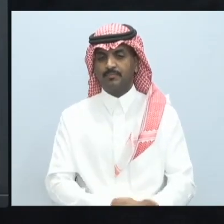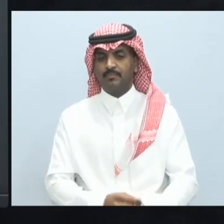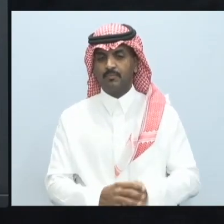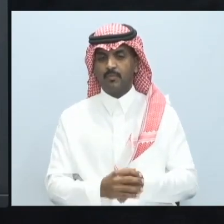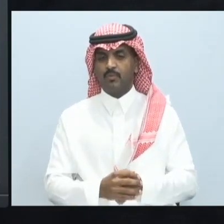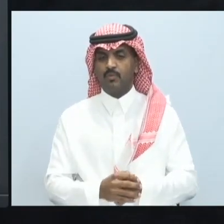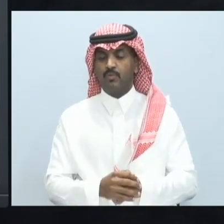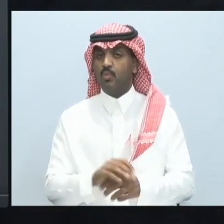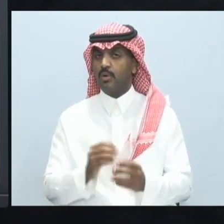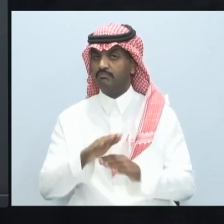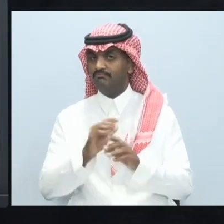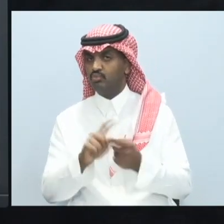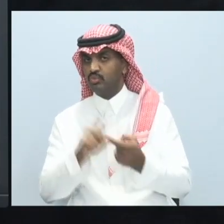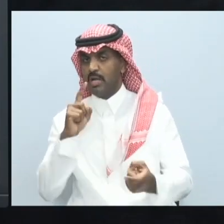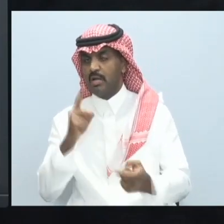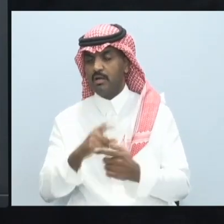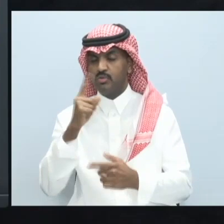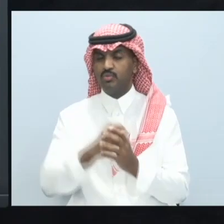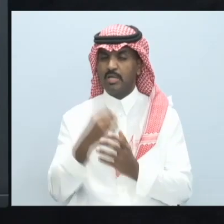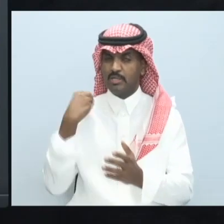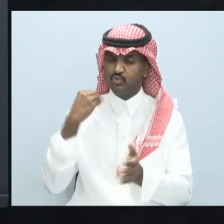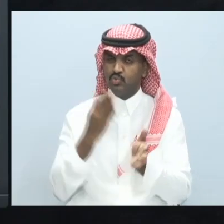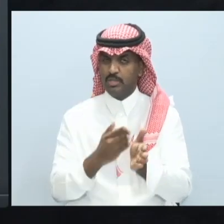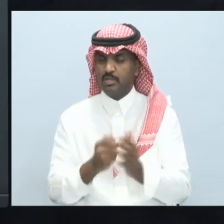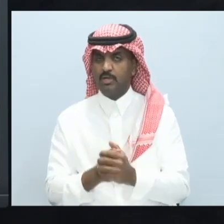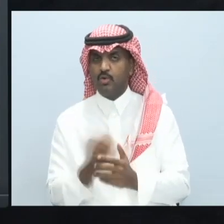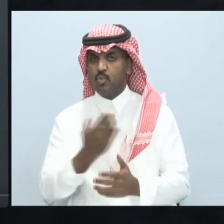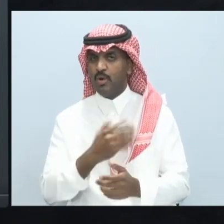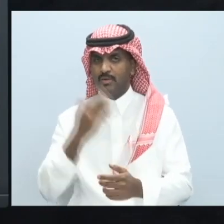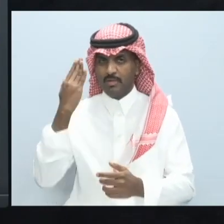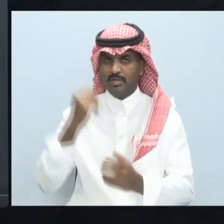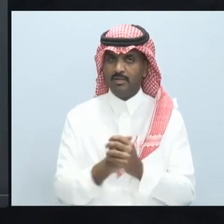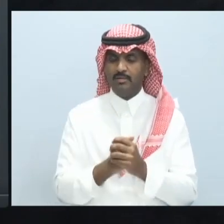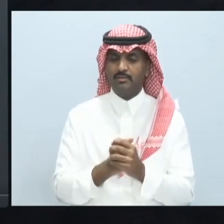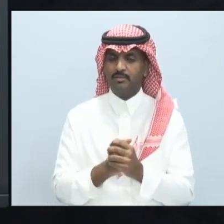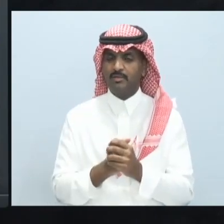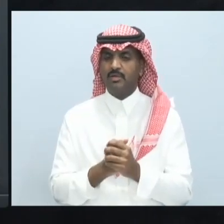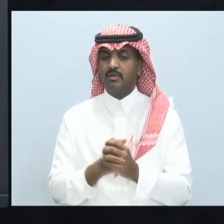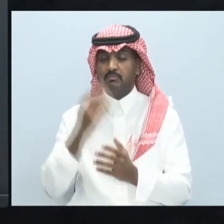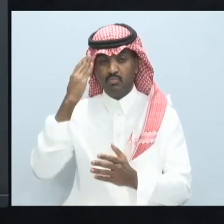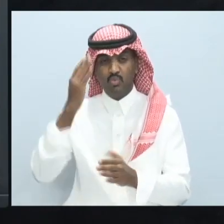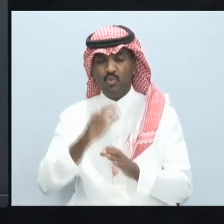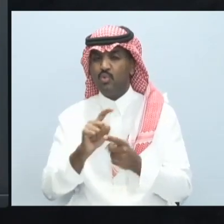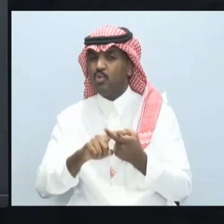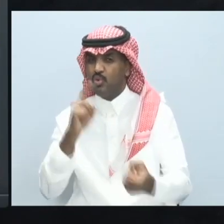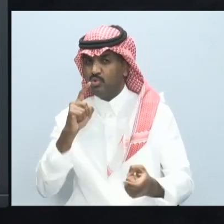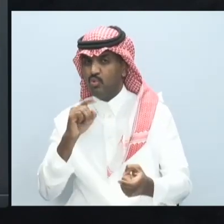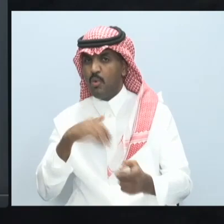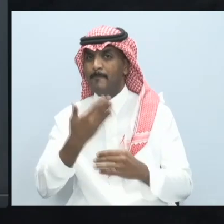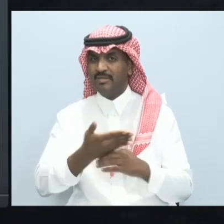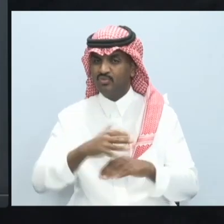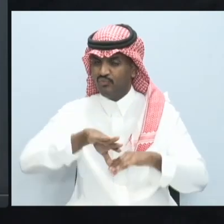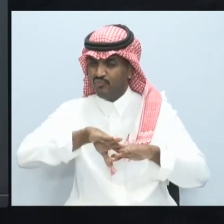ويطلق الزوج طلاقا سنيا وكذلك المراه تختلع من زوجها وبعد حصول الفرقه